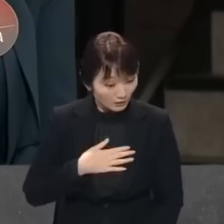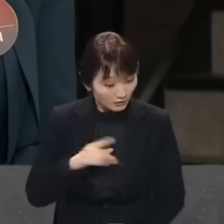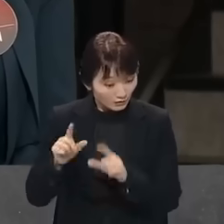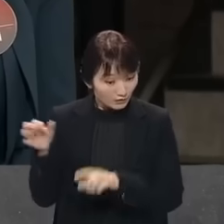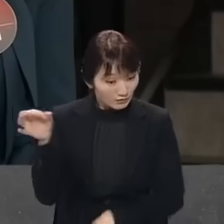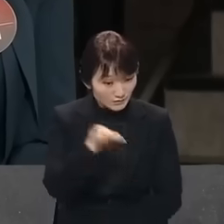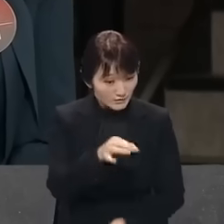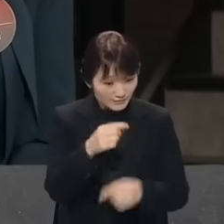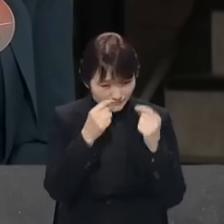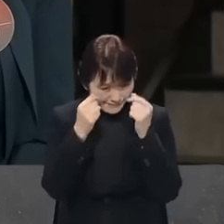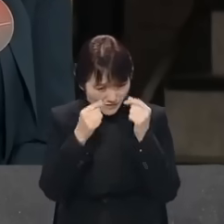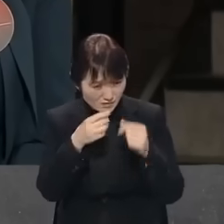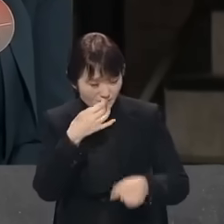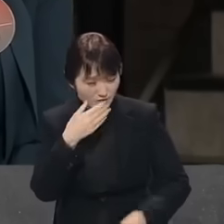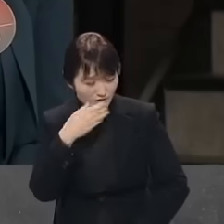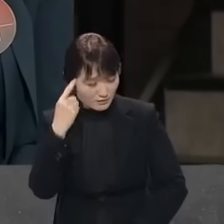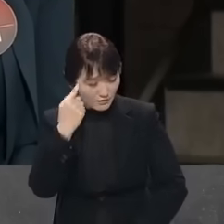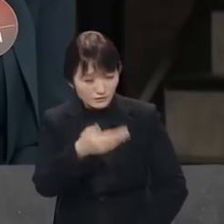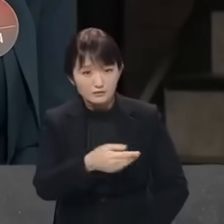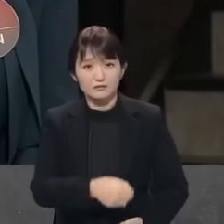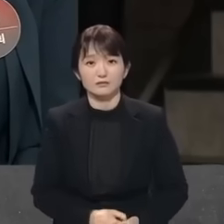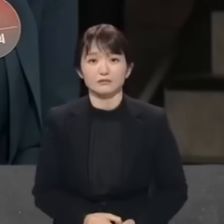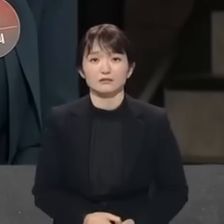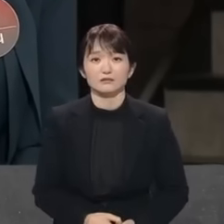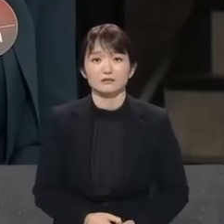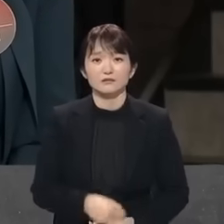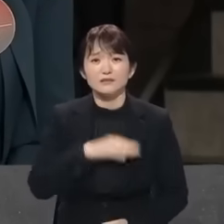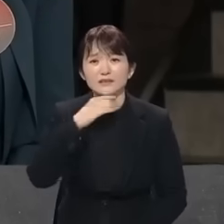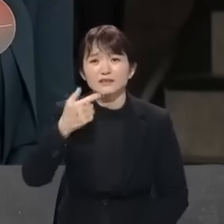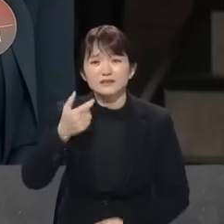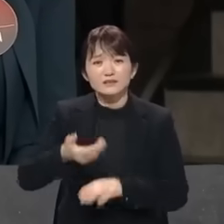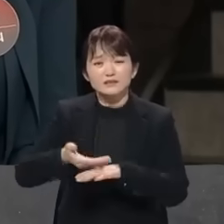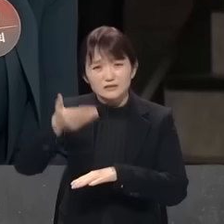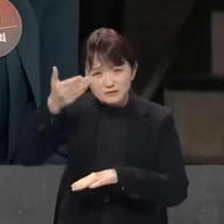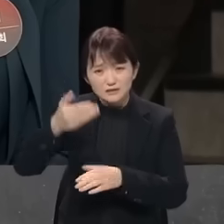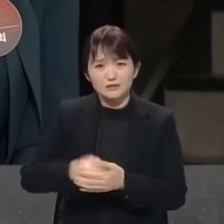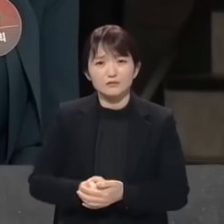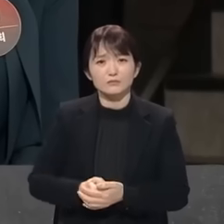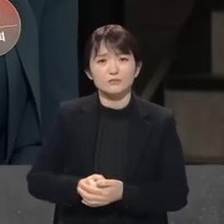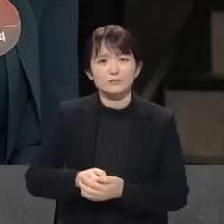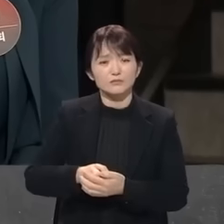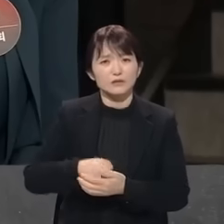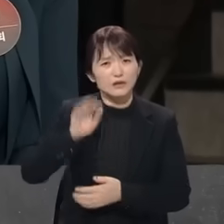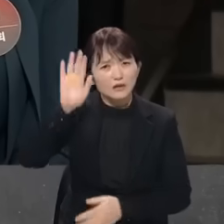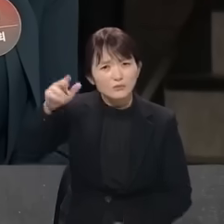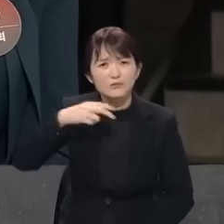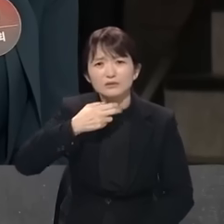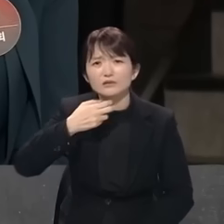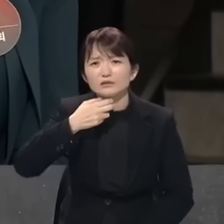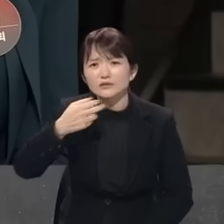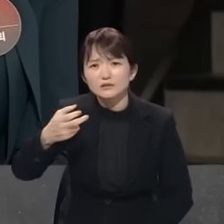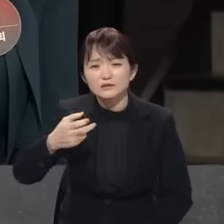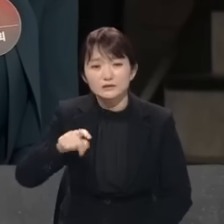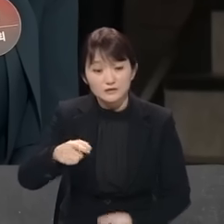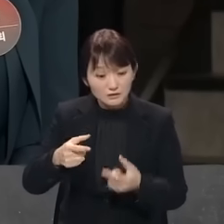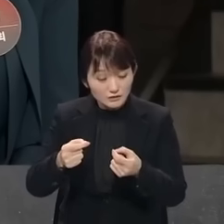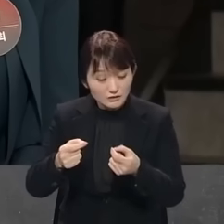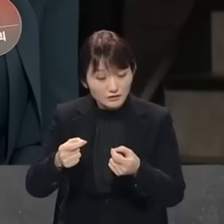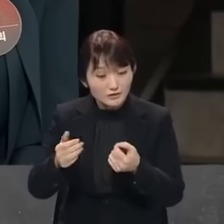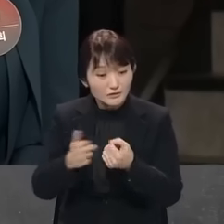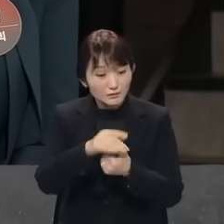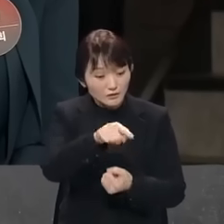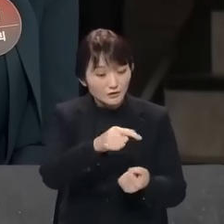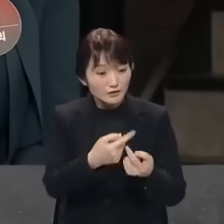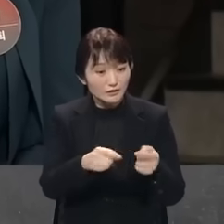눈치까지 얻어가 먹어야 되겠다 한 넘 내 70이다 내가 내가 그러려고 너랑 같이 산다고 했겠나 다